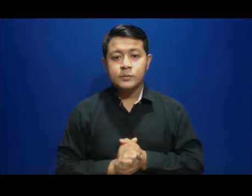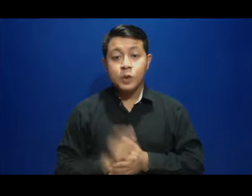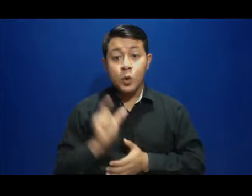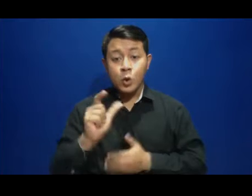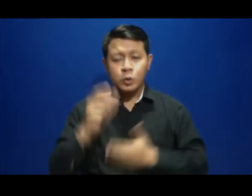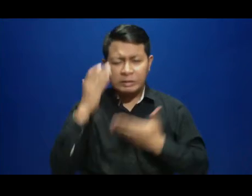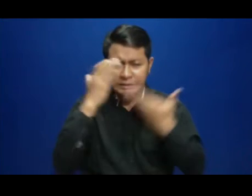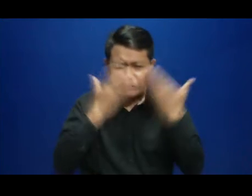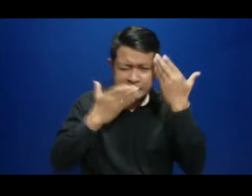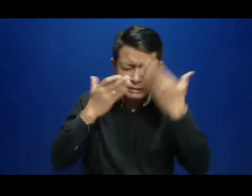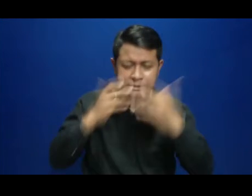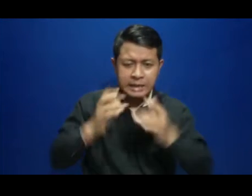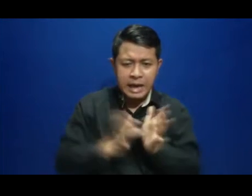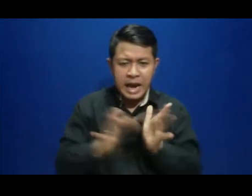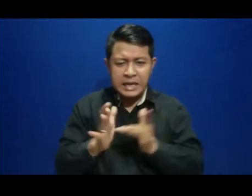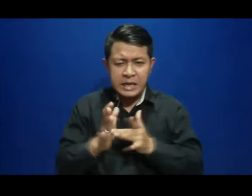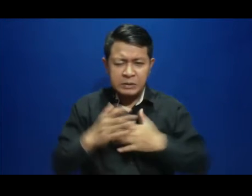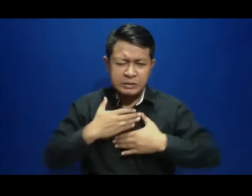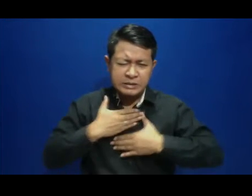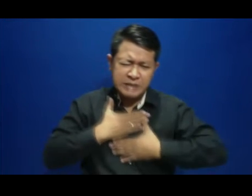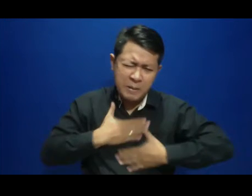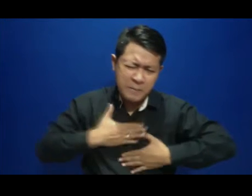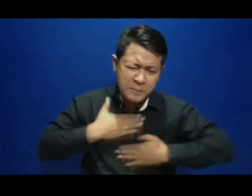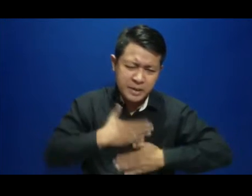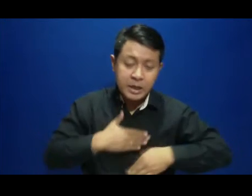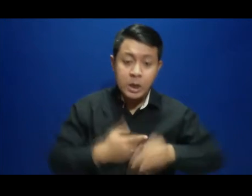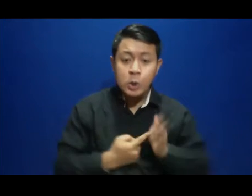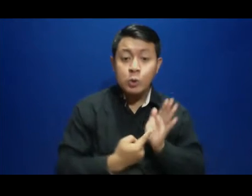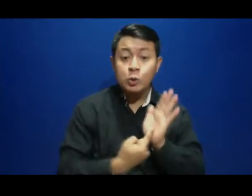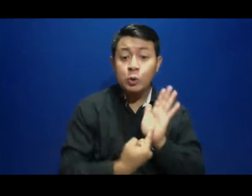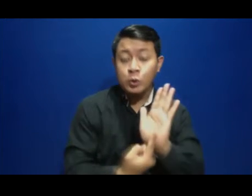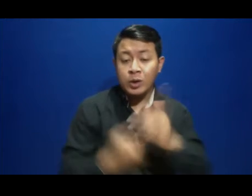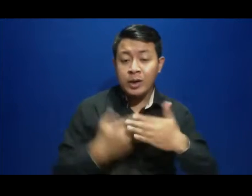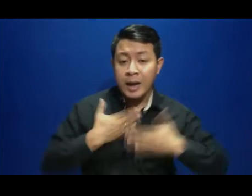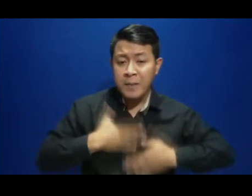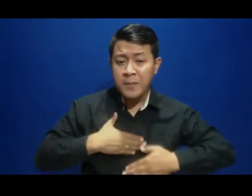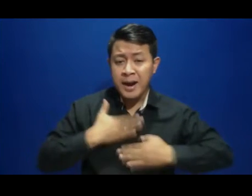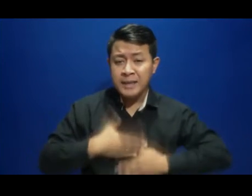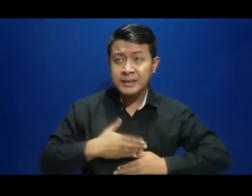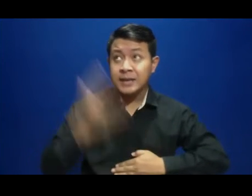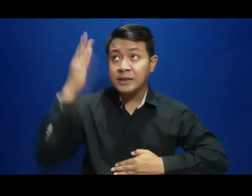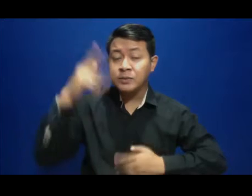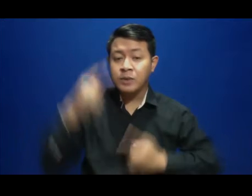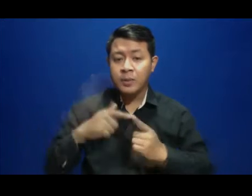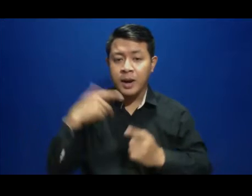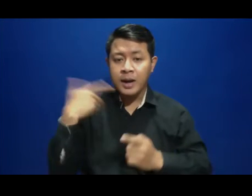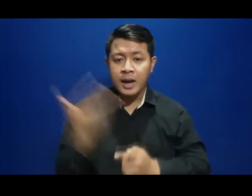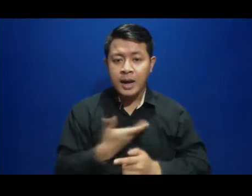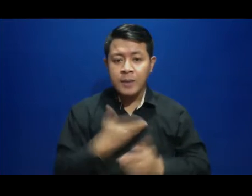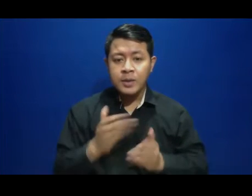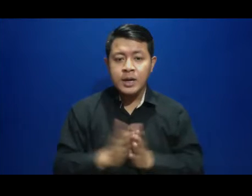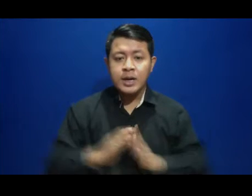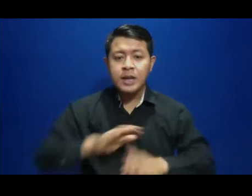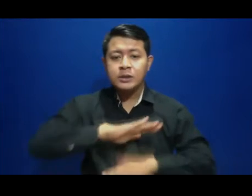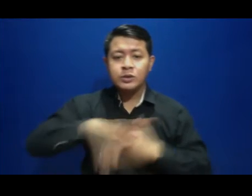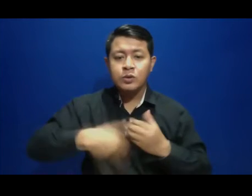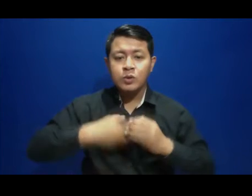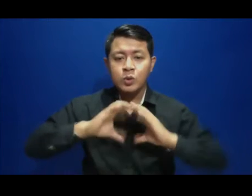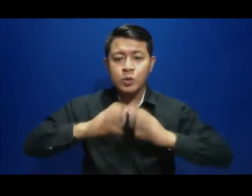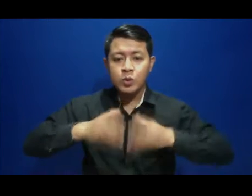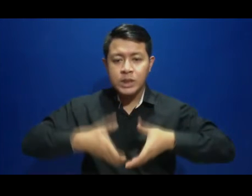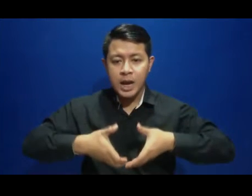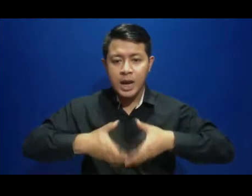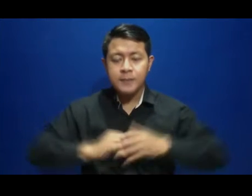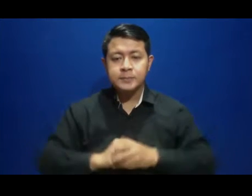Demi sengsara Yesus yang pedih, tunjukkanlah belas kasih-Mu kepada kami dan seluruh dunia.